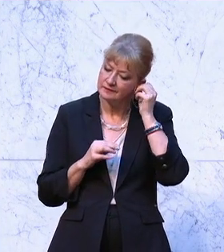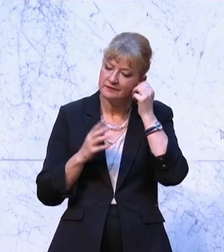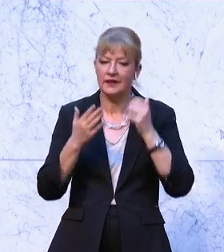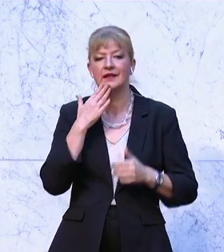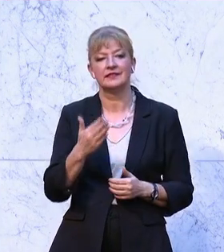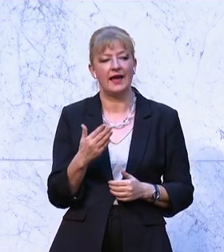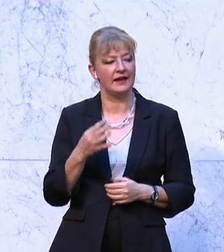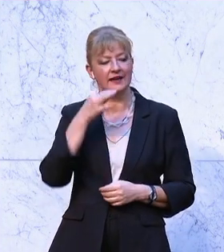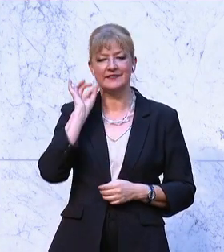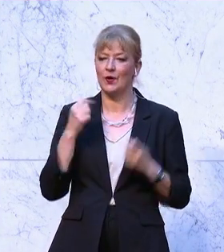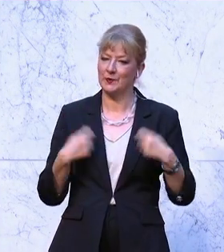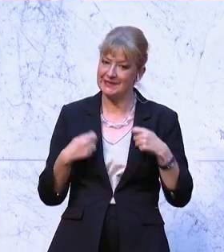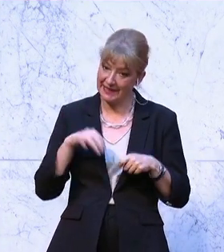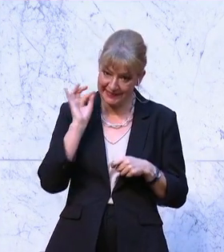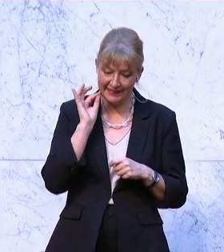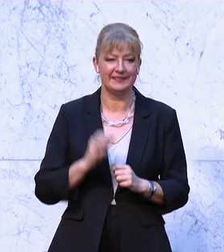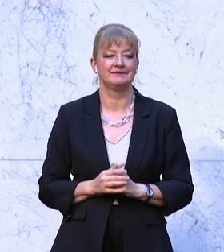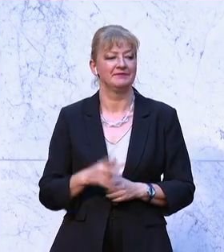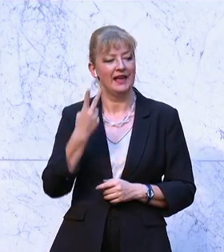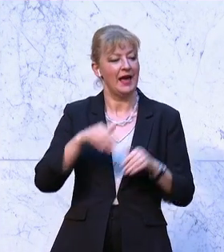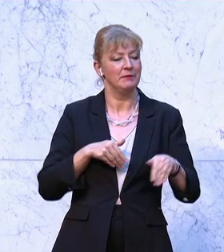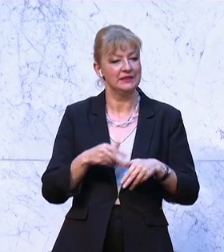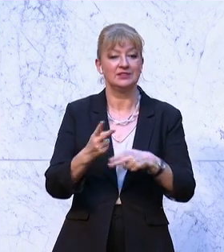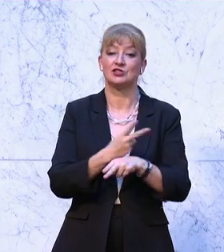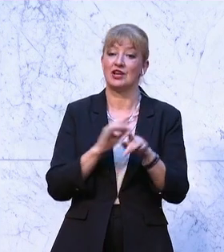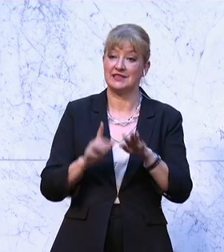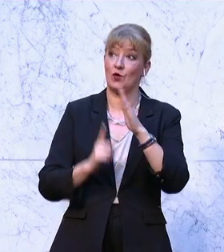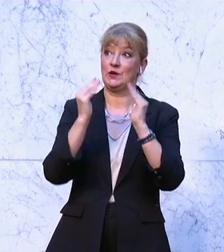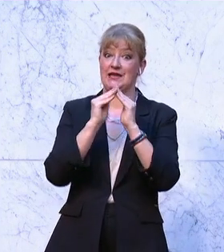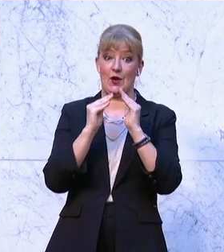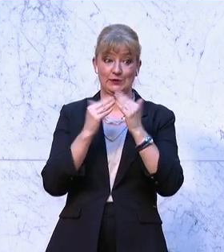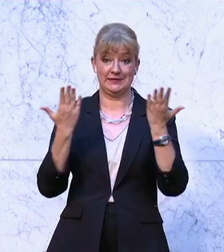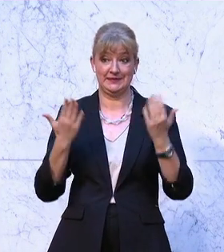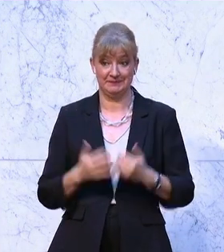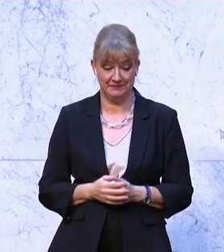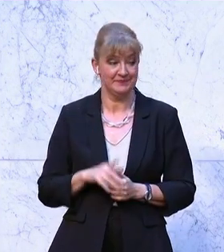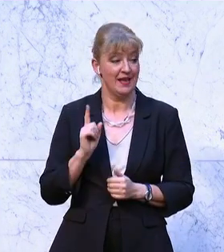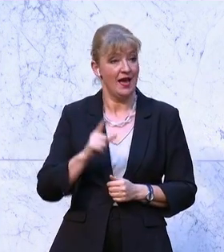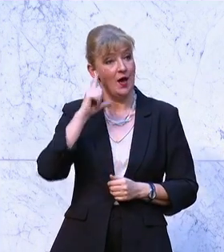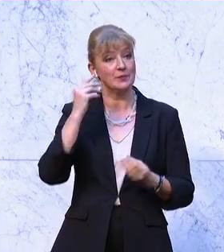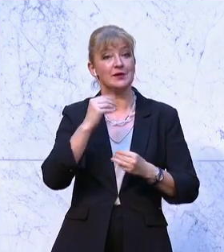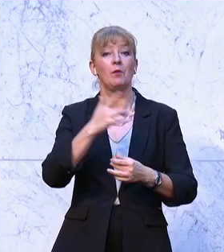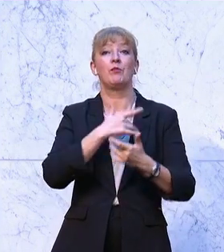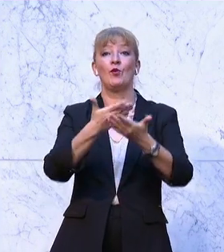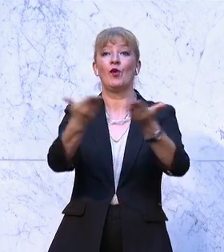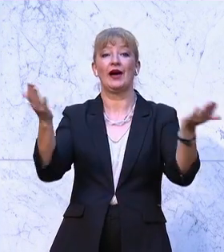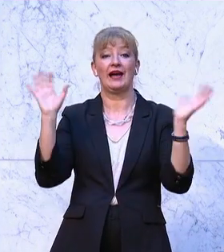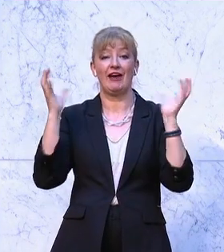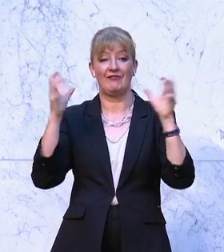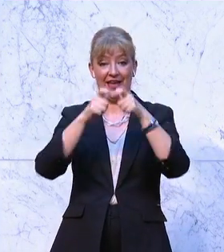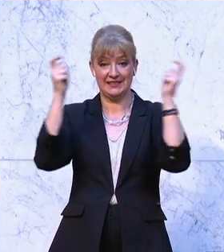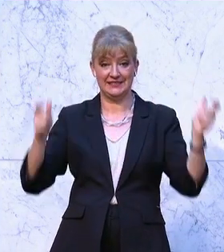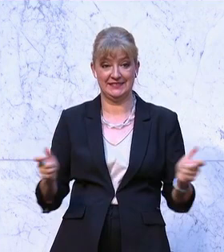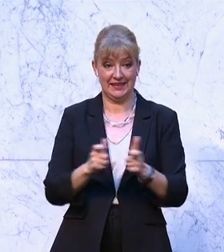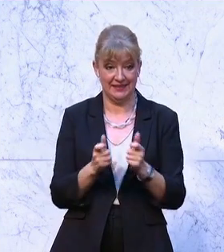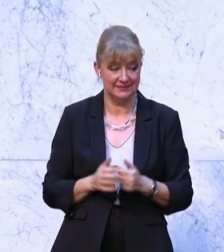Danke, Frau Präsidentin, Herr Minister, Staatssekretär, Hohes Haus und vor allem Bürgerinnen und Bürger vor den